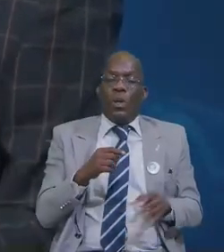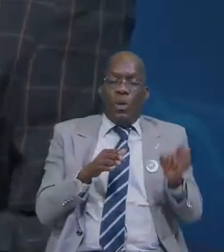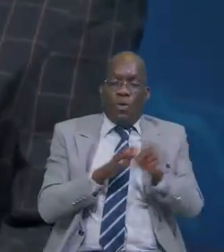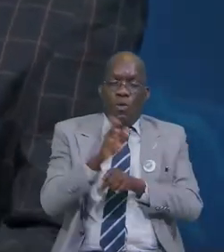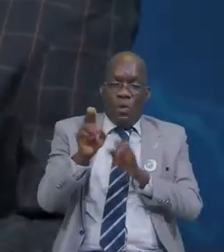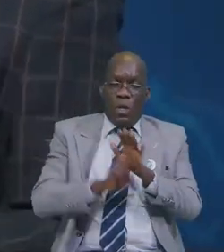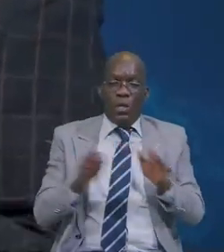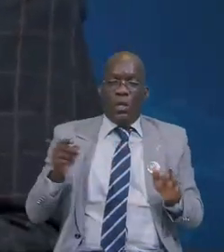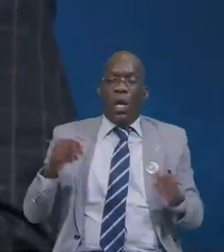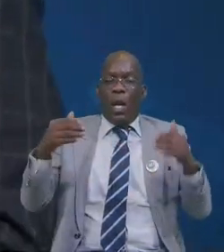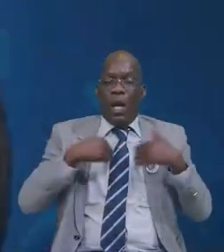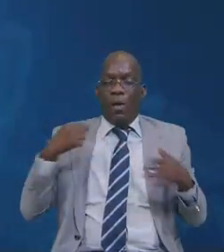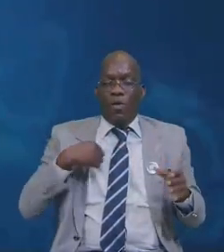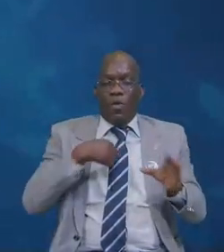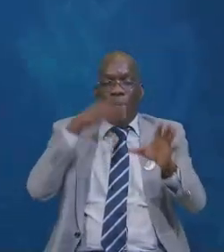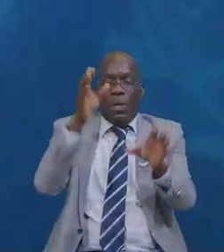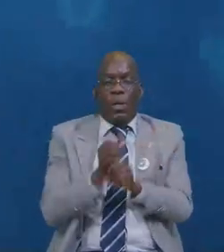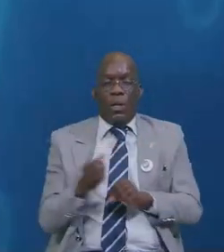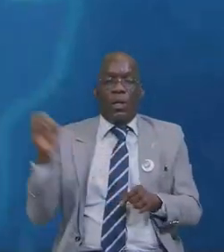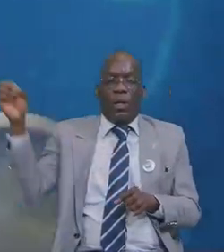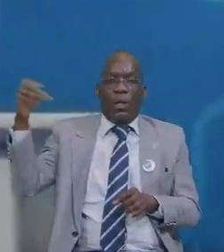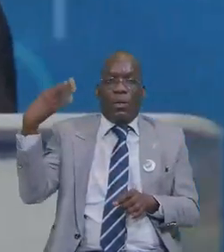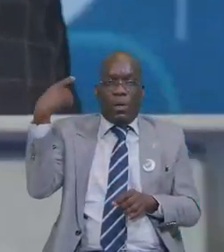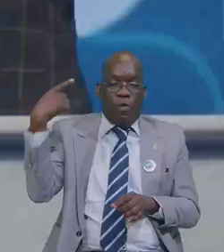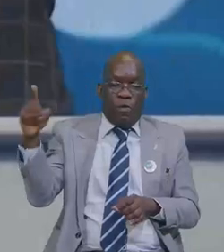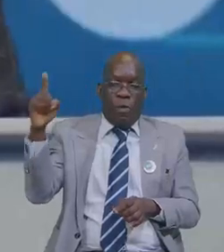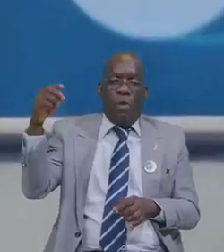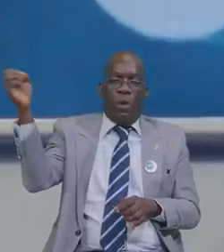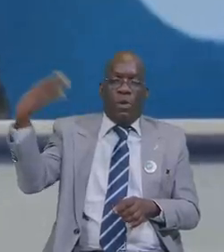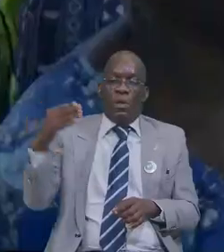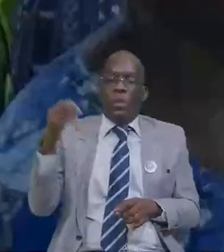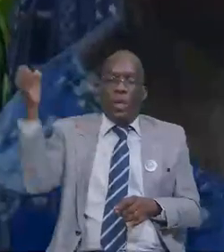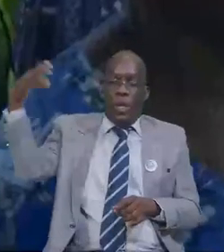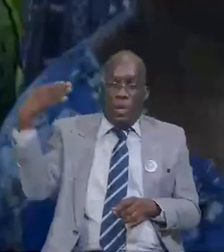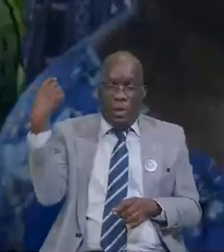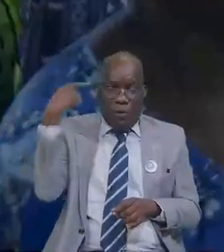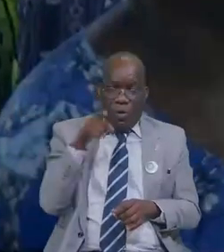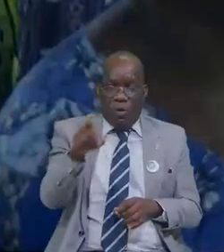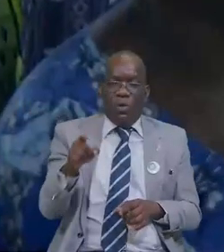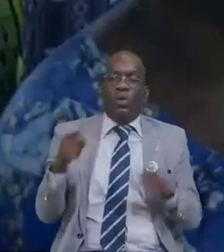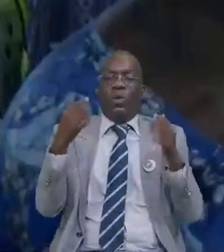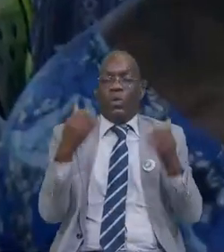grâce sur grâce. Grâce pour grâce. Grâce disponible pour toi